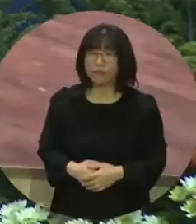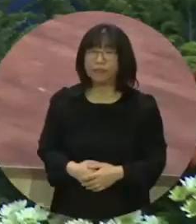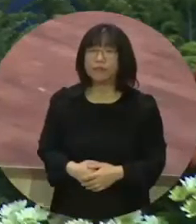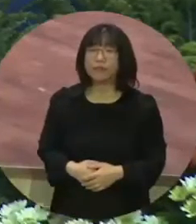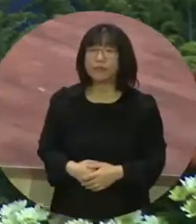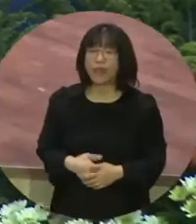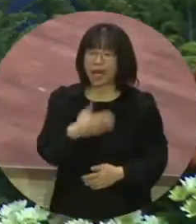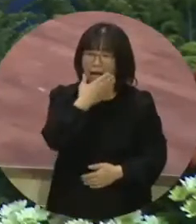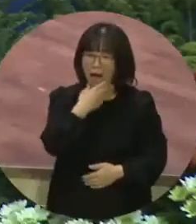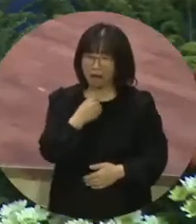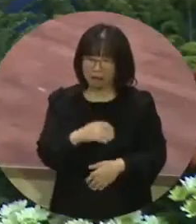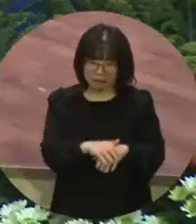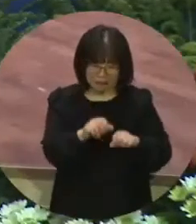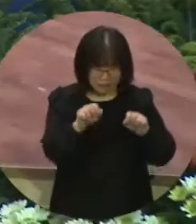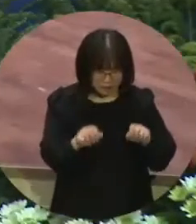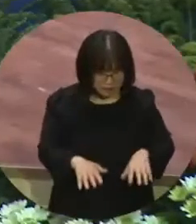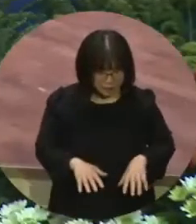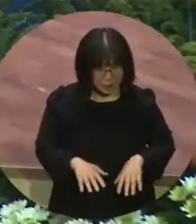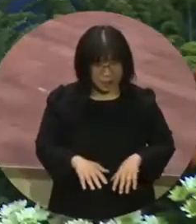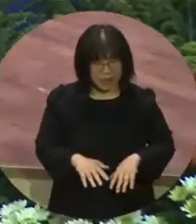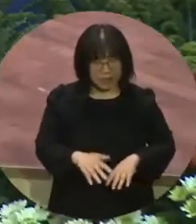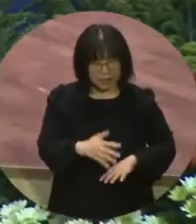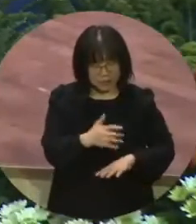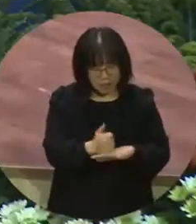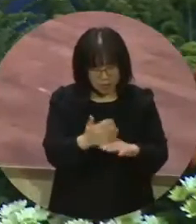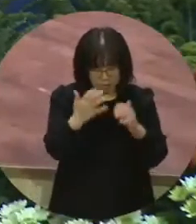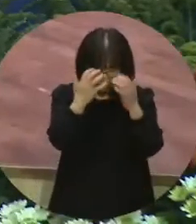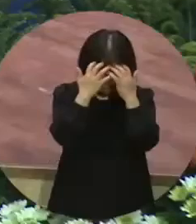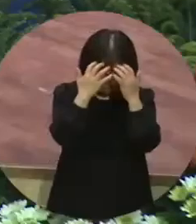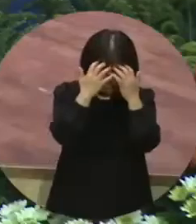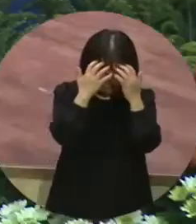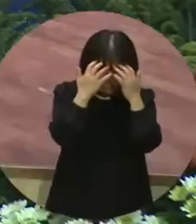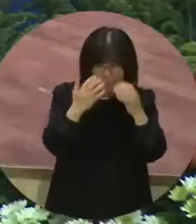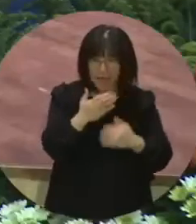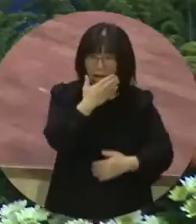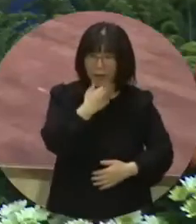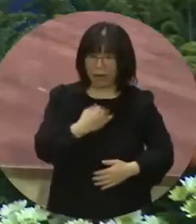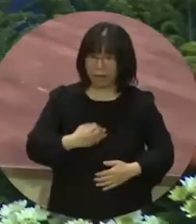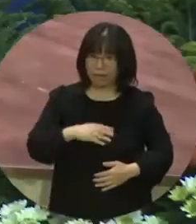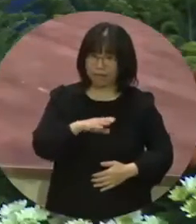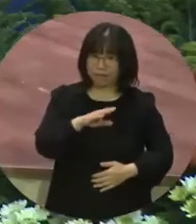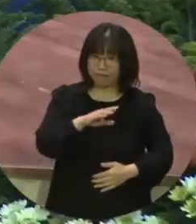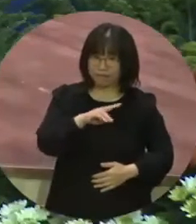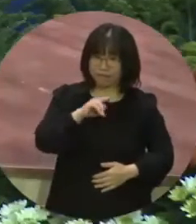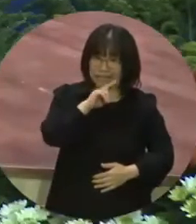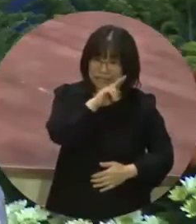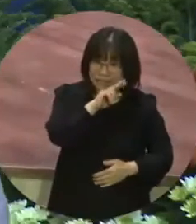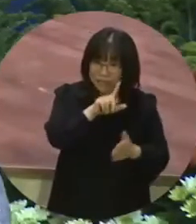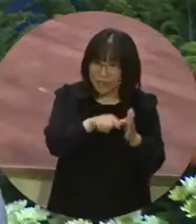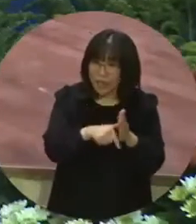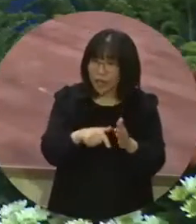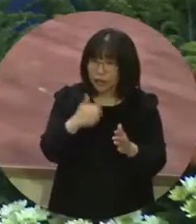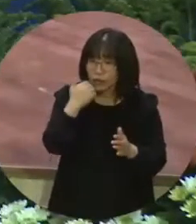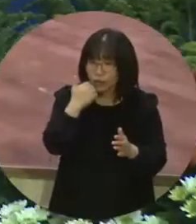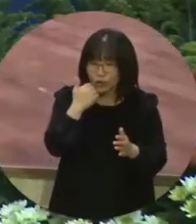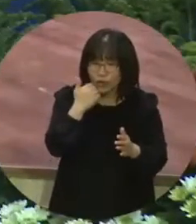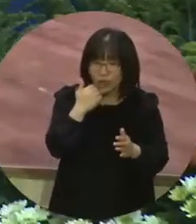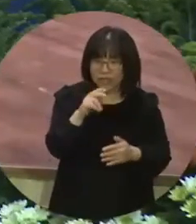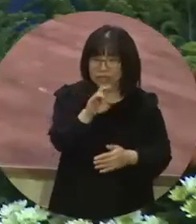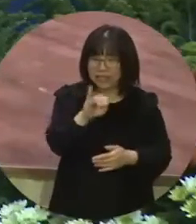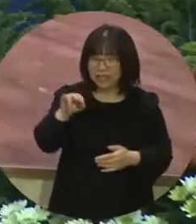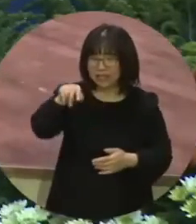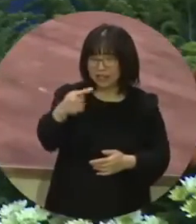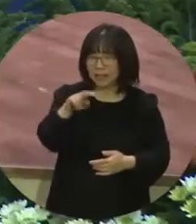됩니까? 피눈물을 쏟는 고난을 지금까지 당하고 있습니다. 아브라함이 불신앙이기 때문에 형제끼리 피 튀기로 싸우고